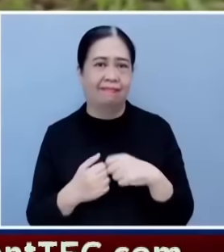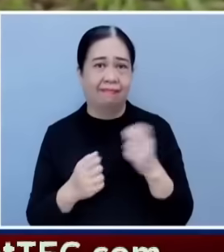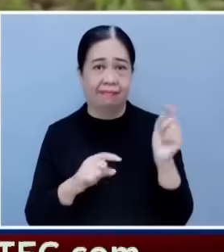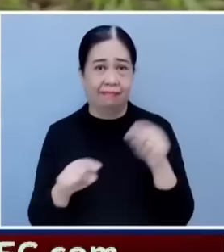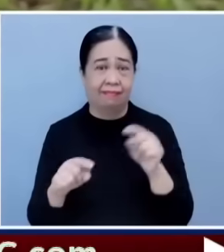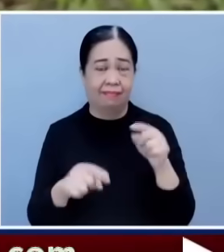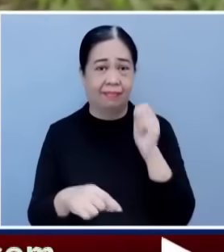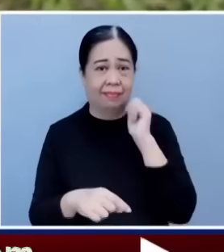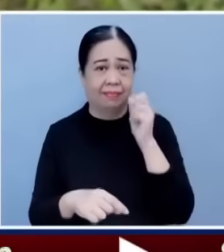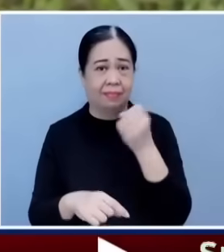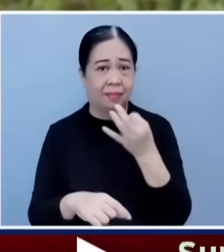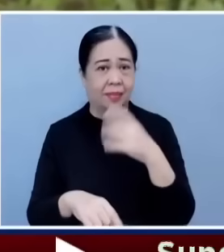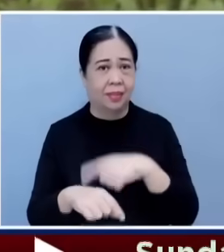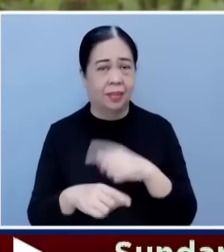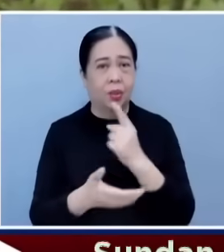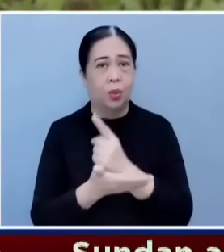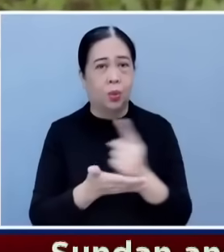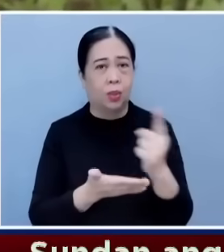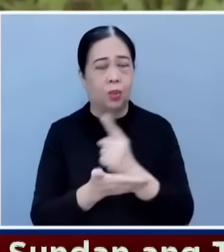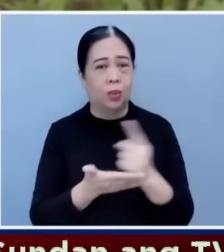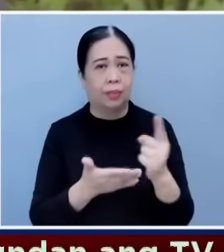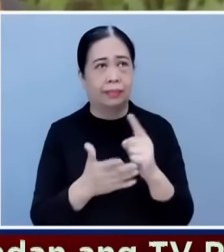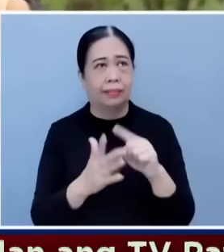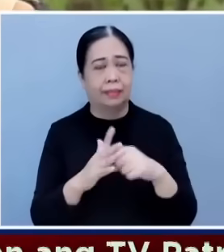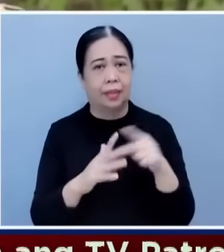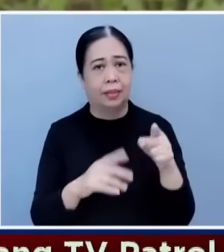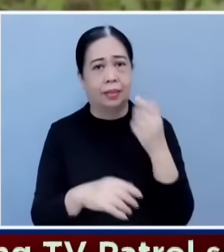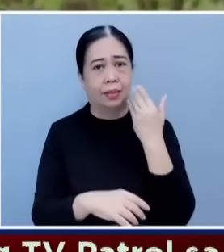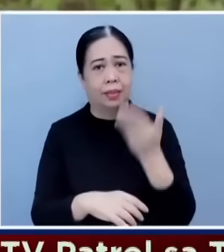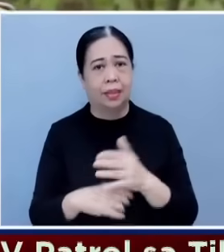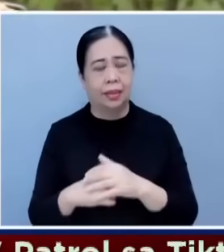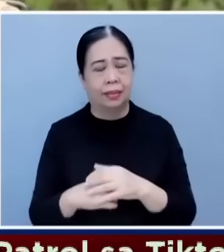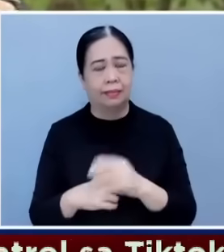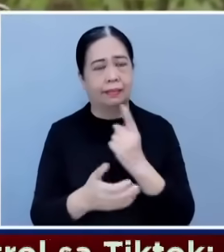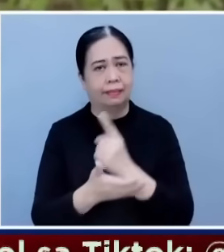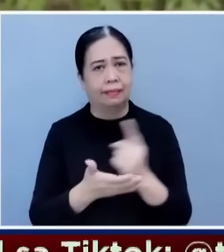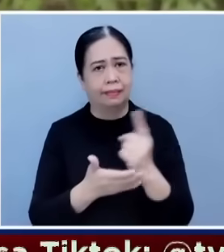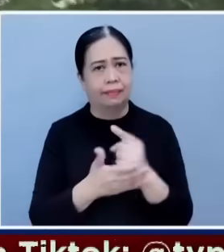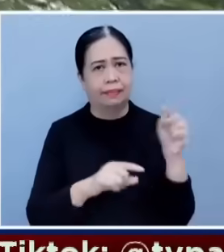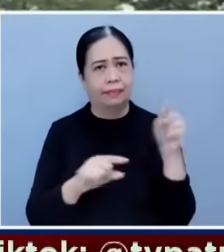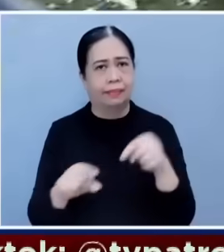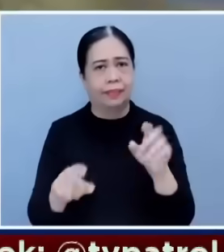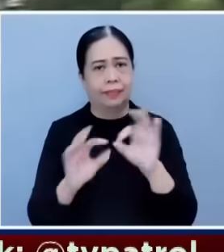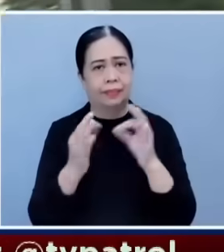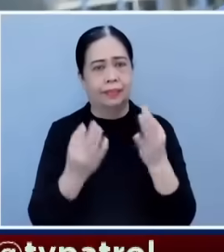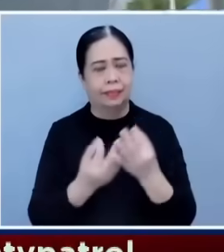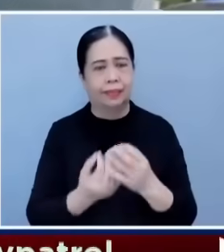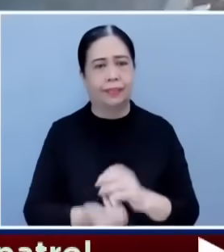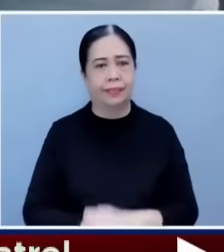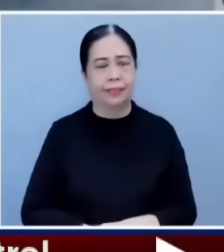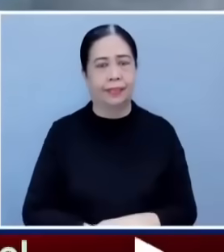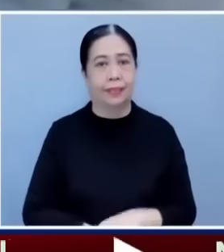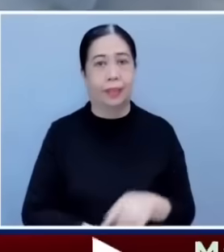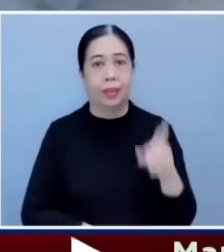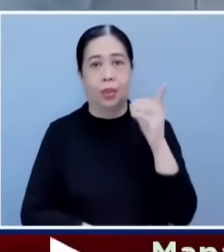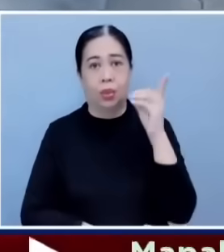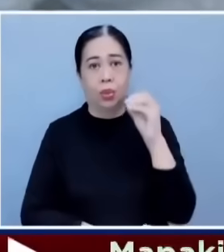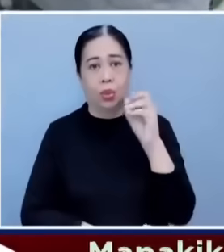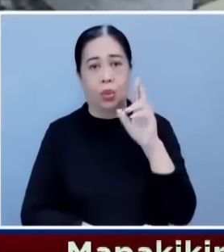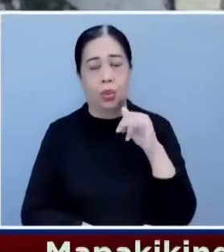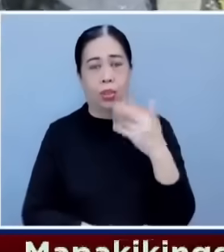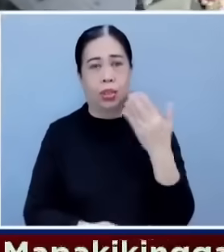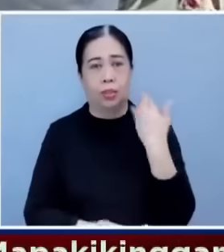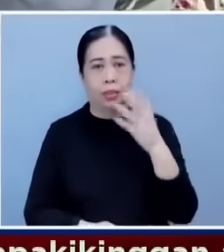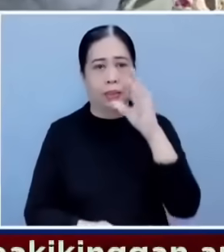dumadalaw? Kada linggo, mula nung namatay siya, kada linggo andito kaming mag-anak. Si Dory na namatayan ng asawa